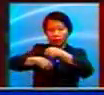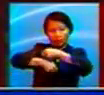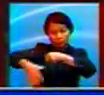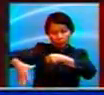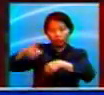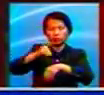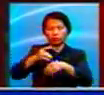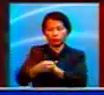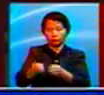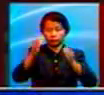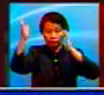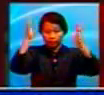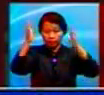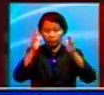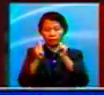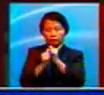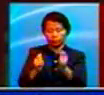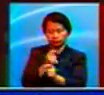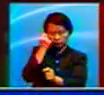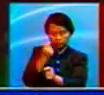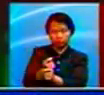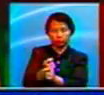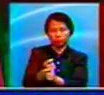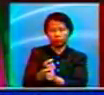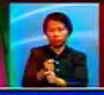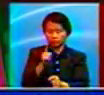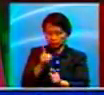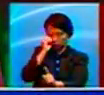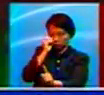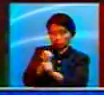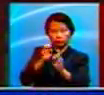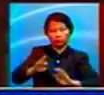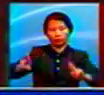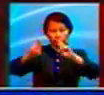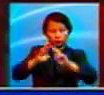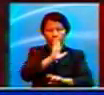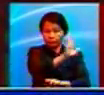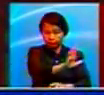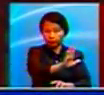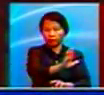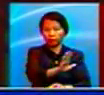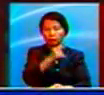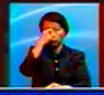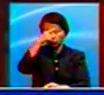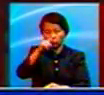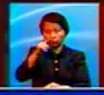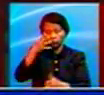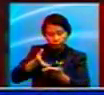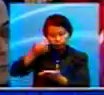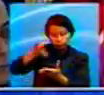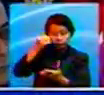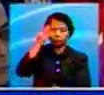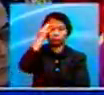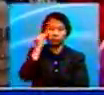Malaysia dengan meletakkan salah satu objektif utama mereka untuk menimba